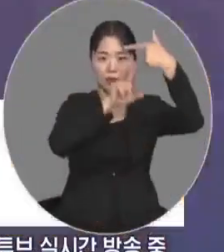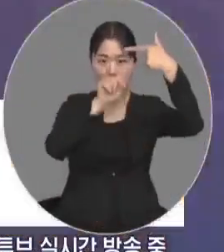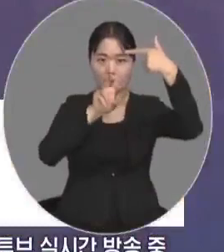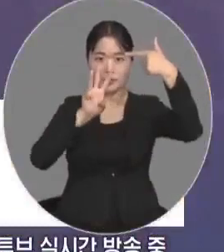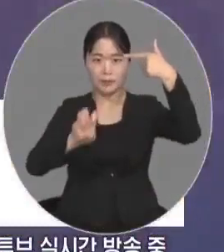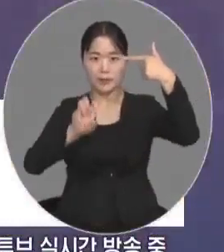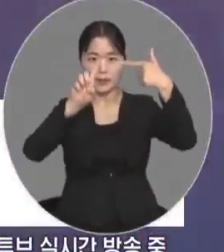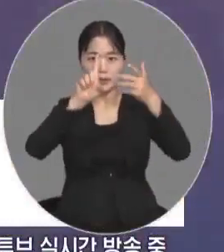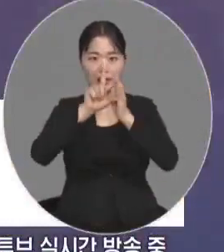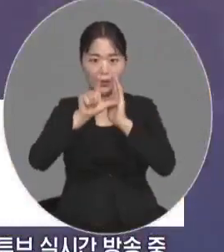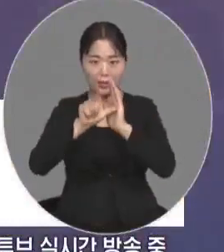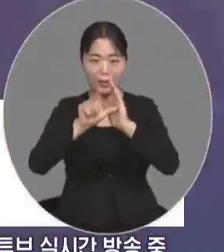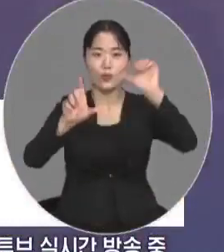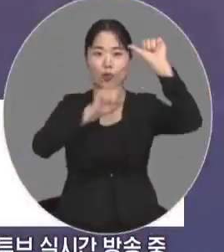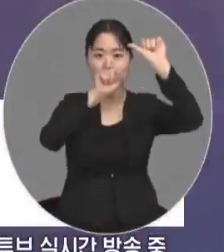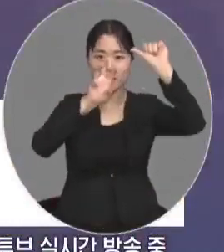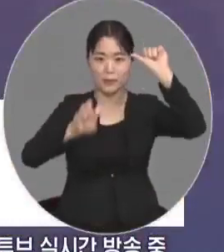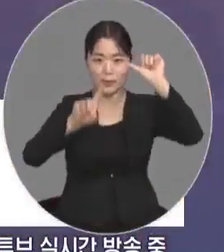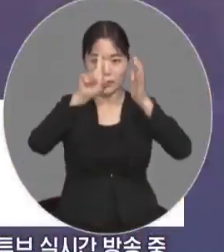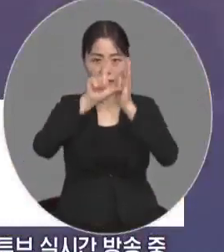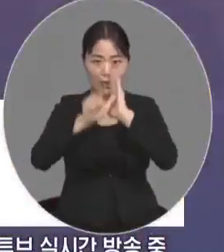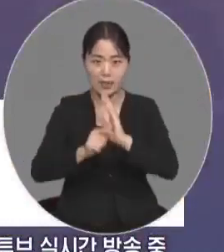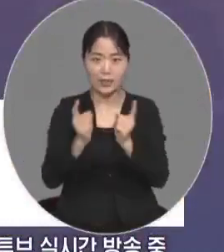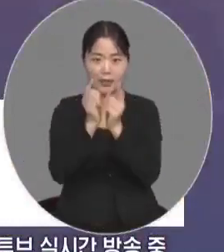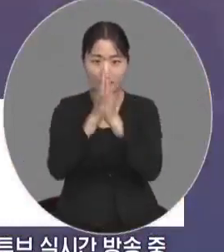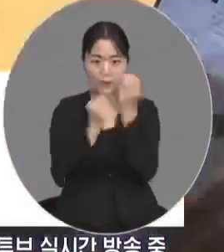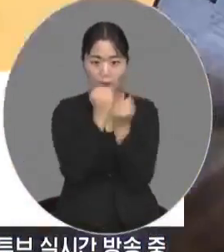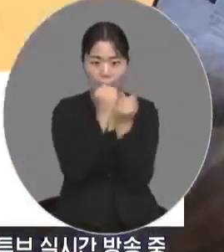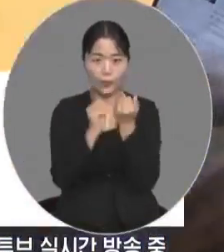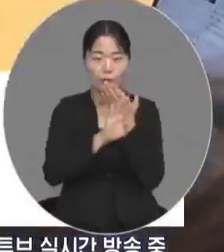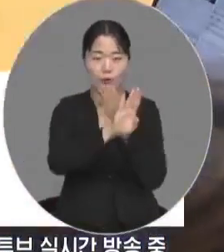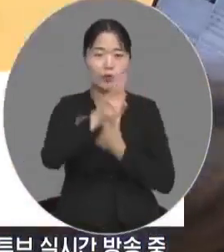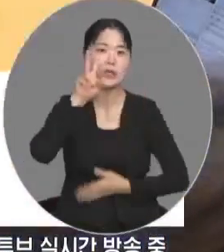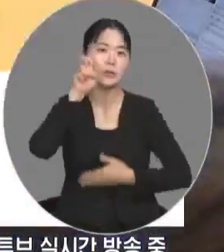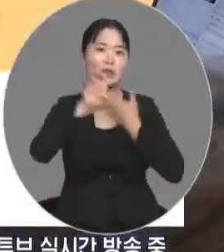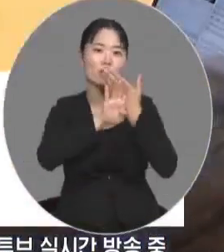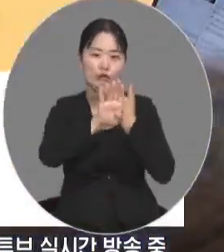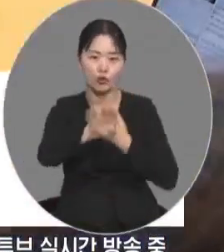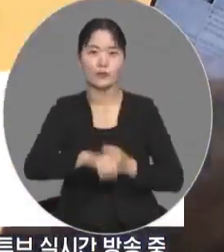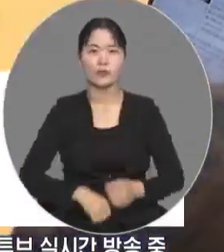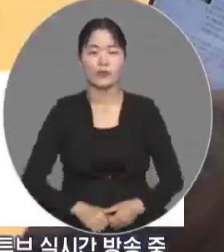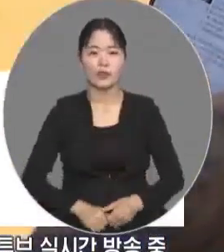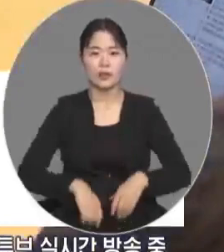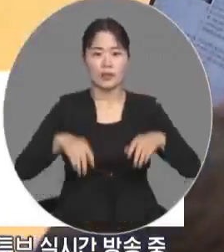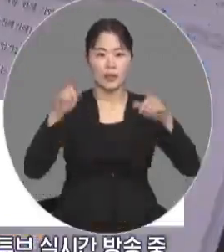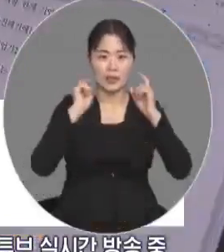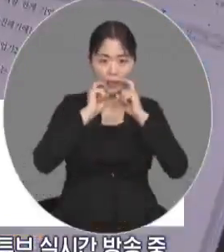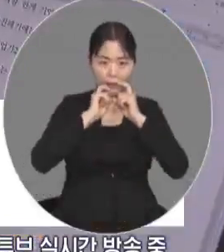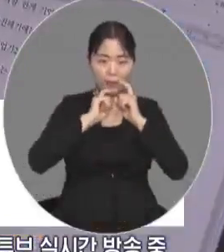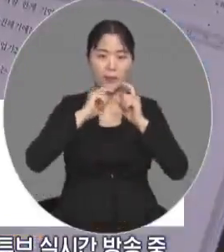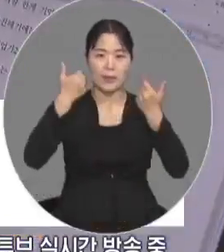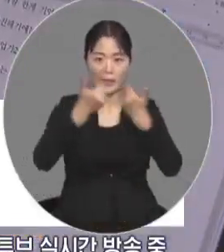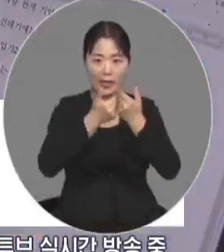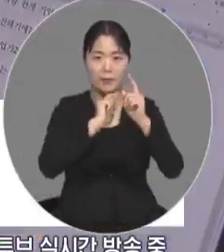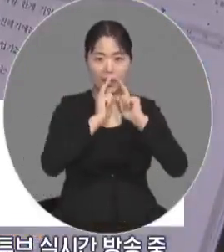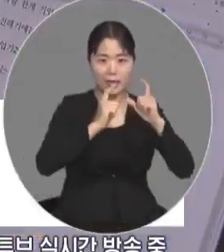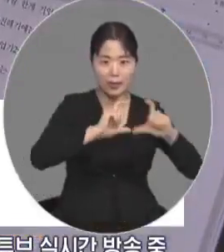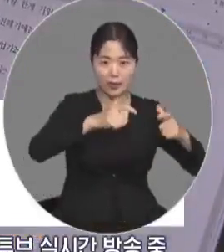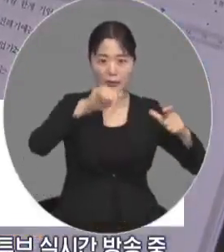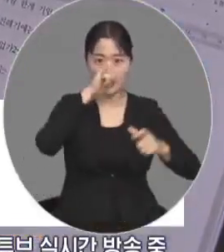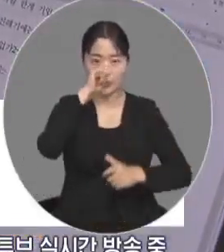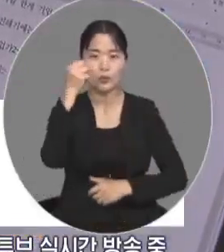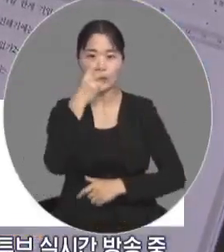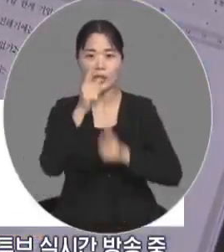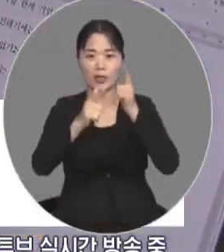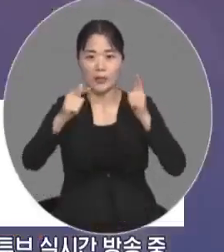통해 직접 사업 내용을 설명한 지 20일 만입니다. 반대 여론과 각종 논란으로 인해 사업의 진위가 훼손됐다는 게